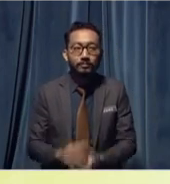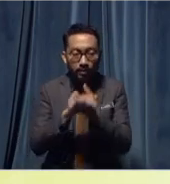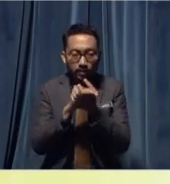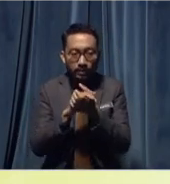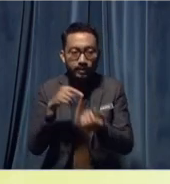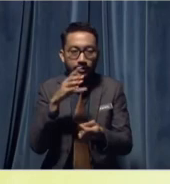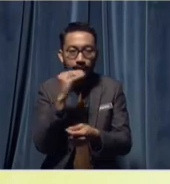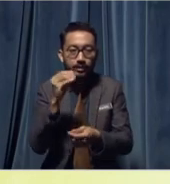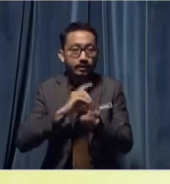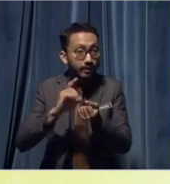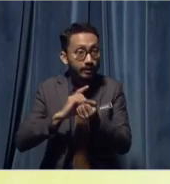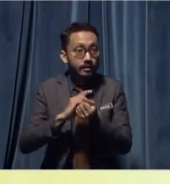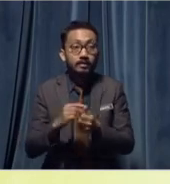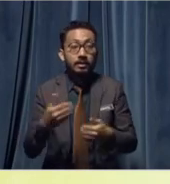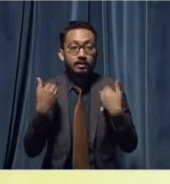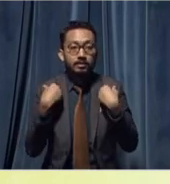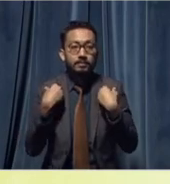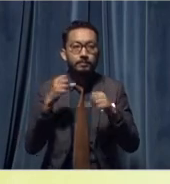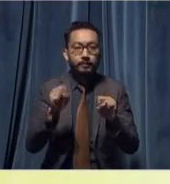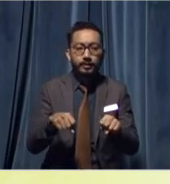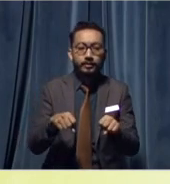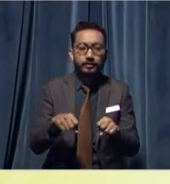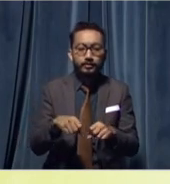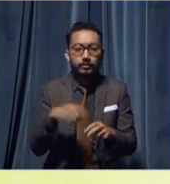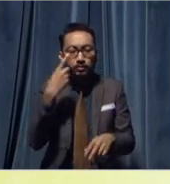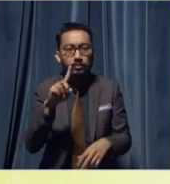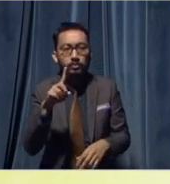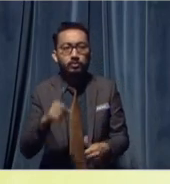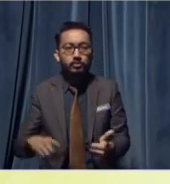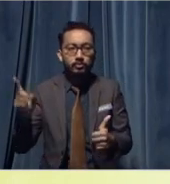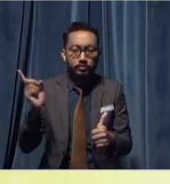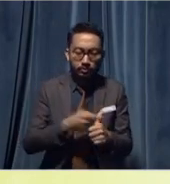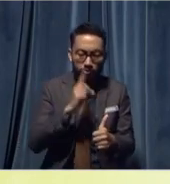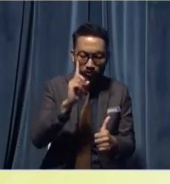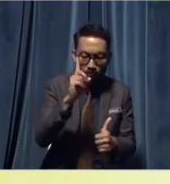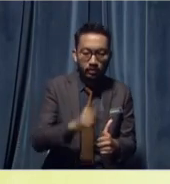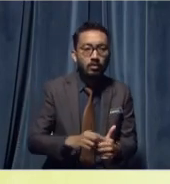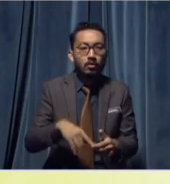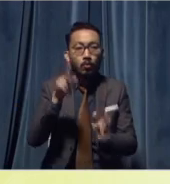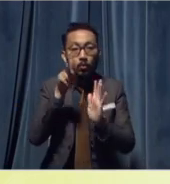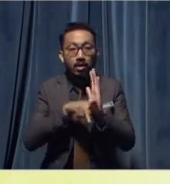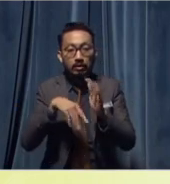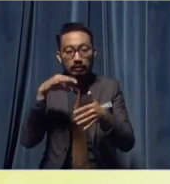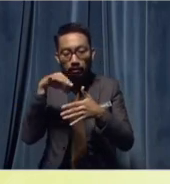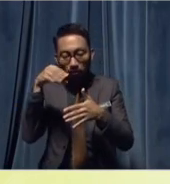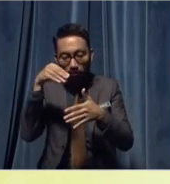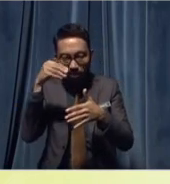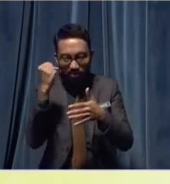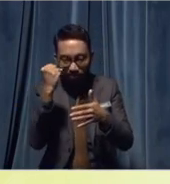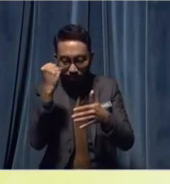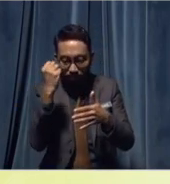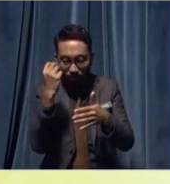Sabun dan deterjen mempunyai kebolehan untuk mengurangkan tegangan permukaan